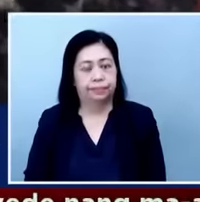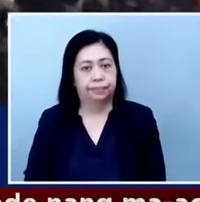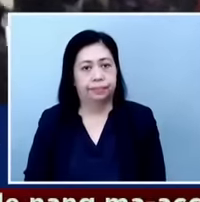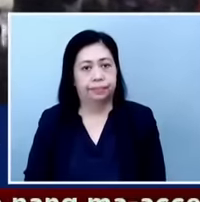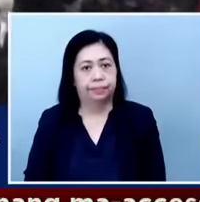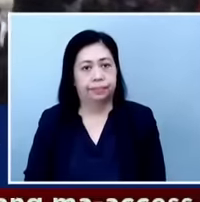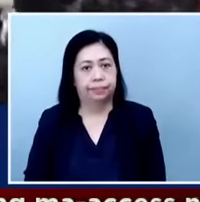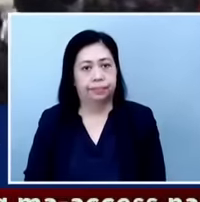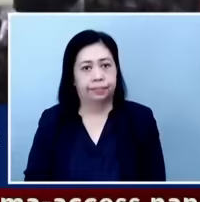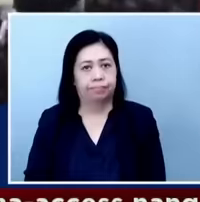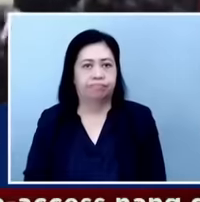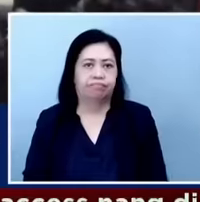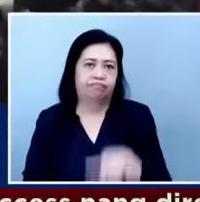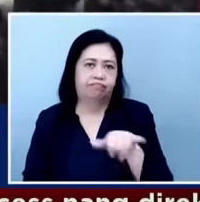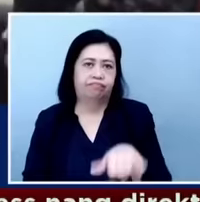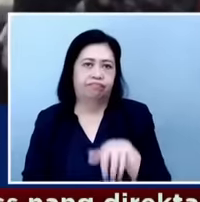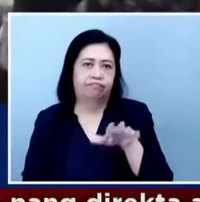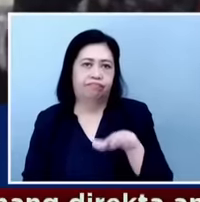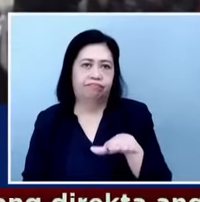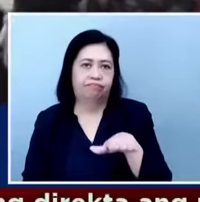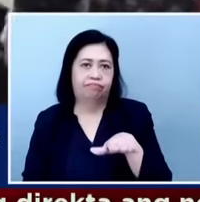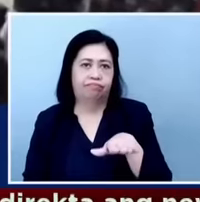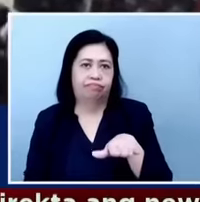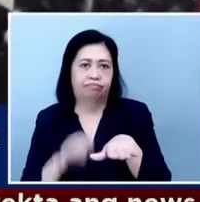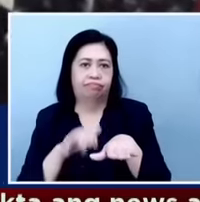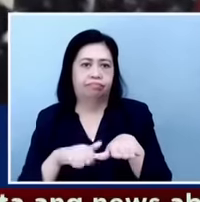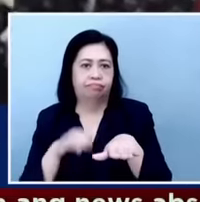Eto, nakatenga na uli ang